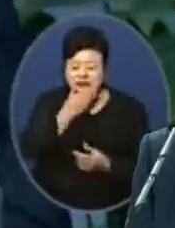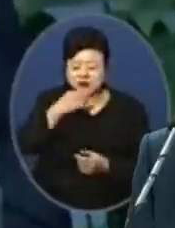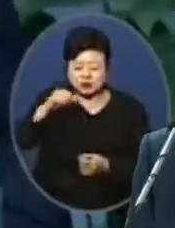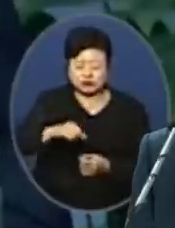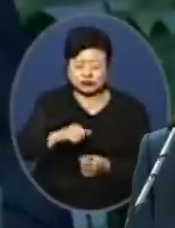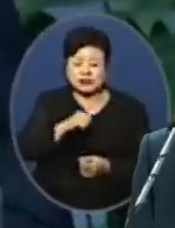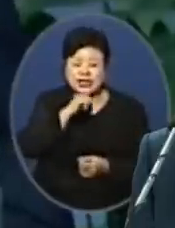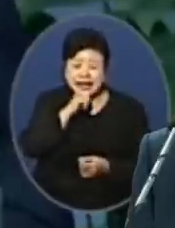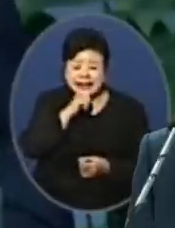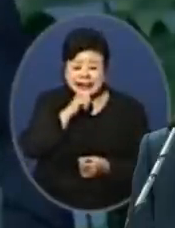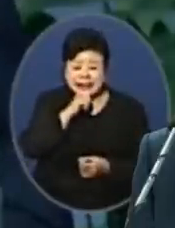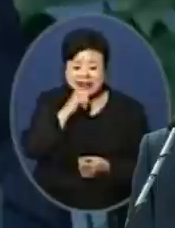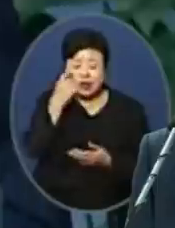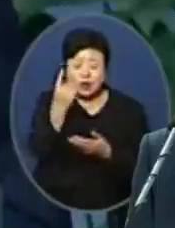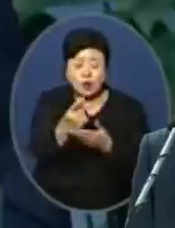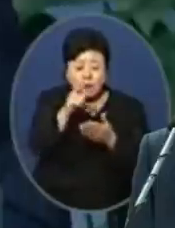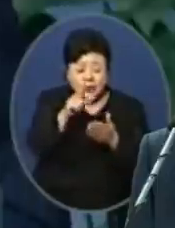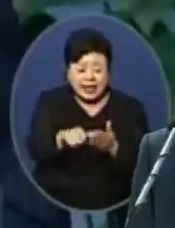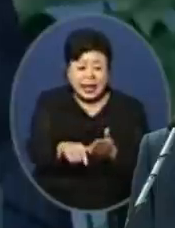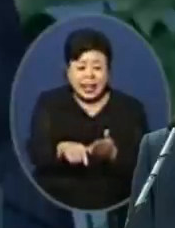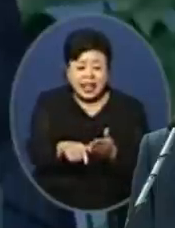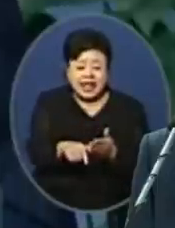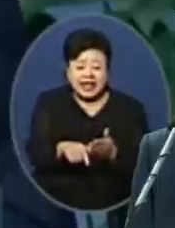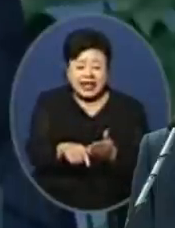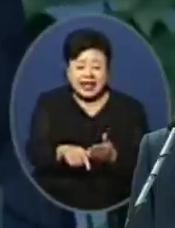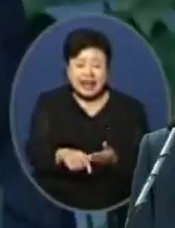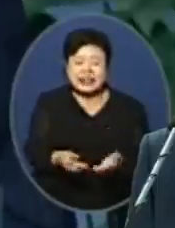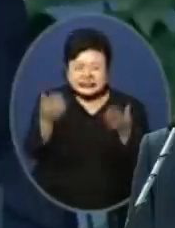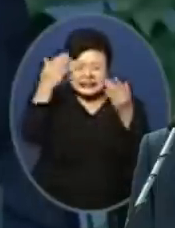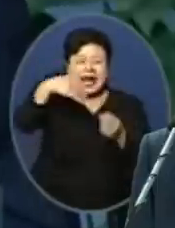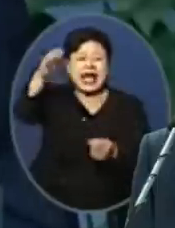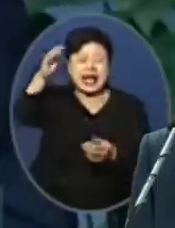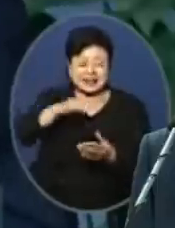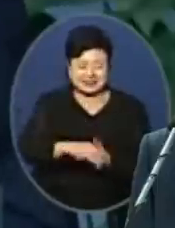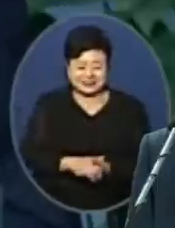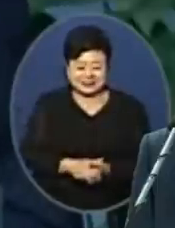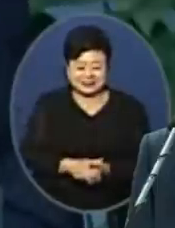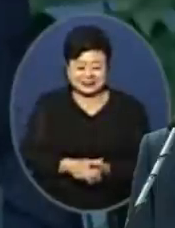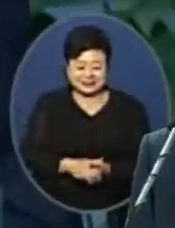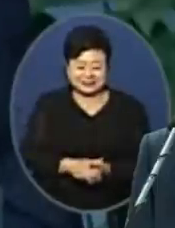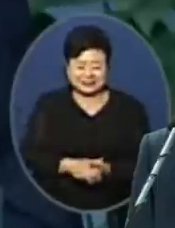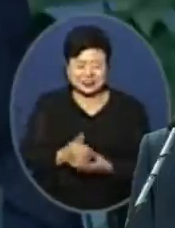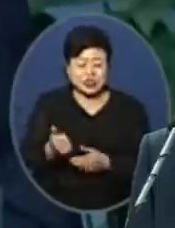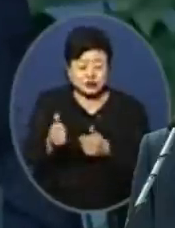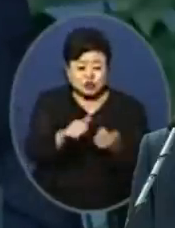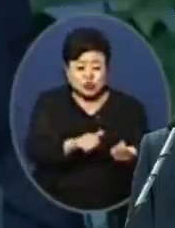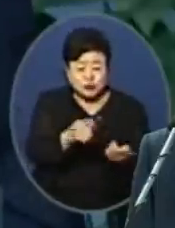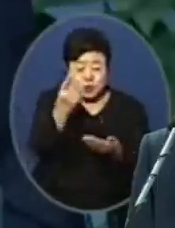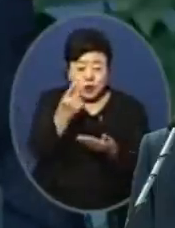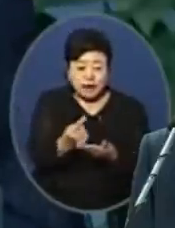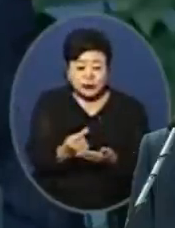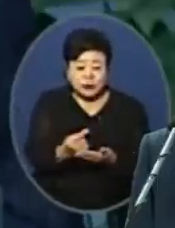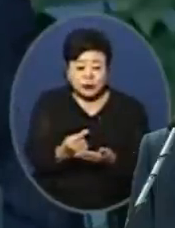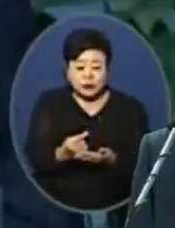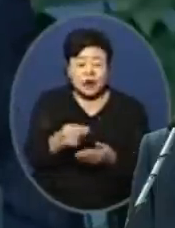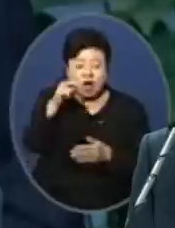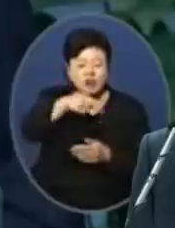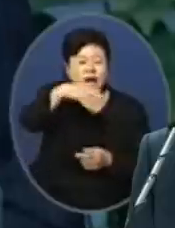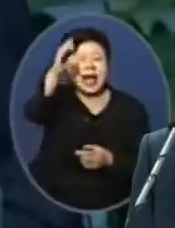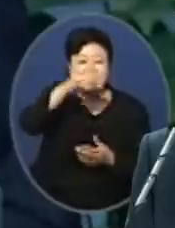저주와 가난이 진을 치고 들어올라 해도 지나가. 죽음이 와도